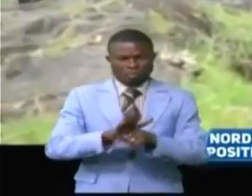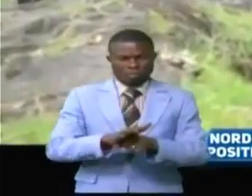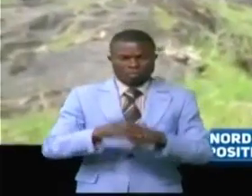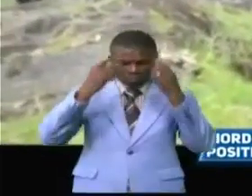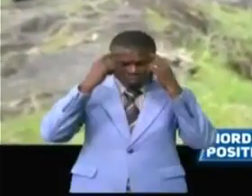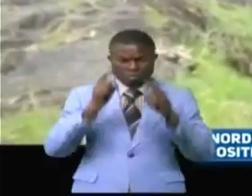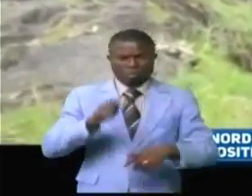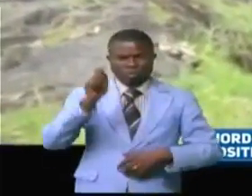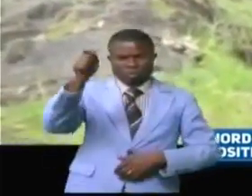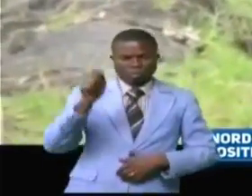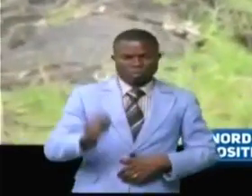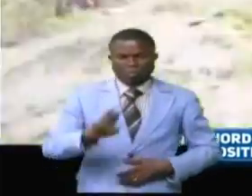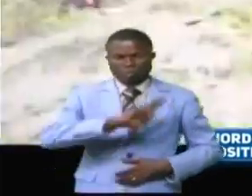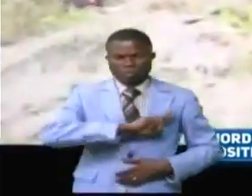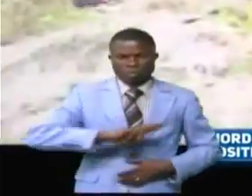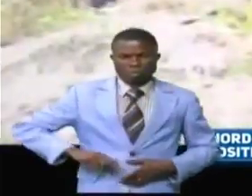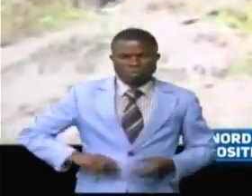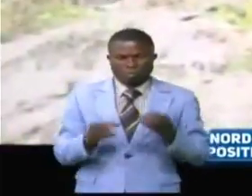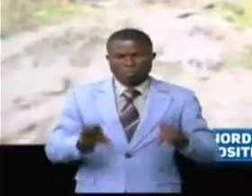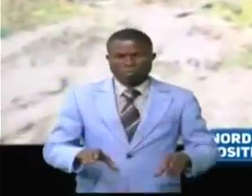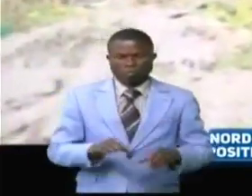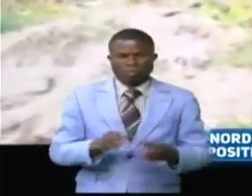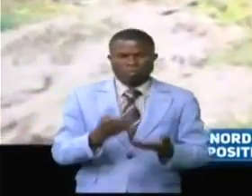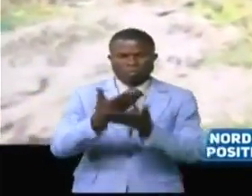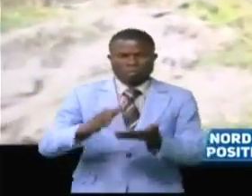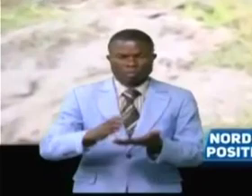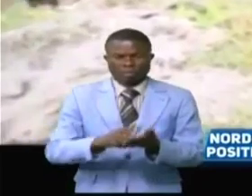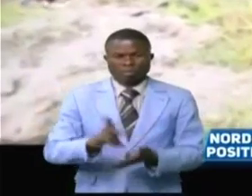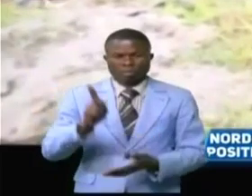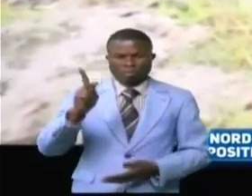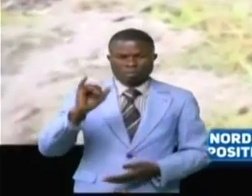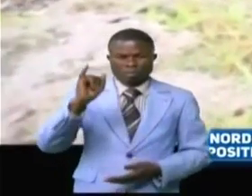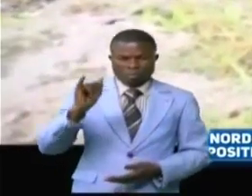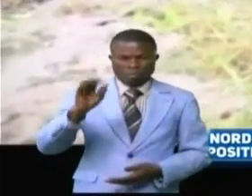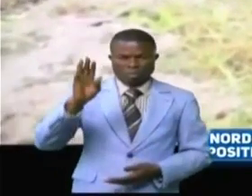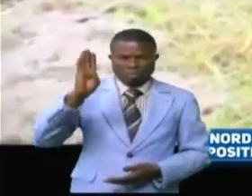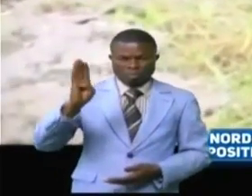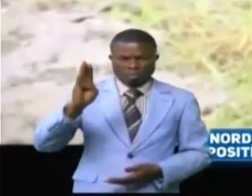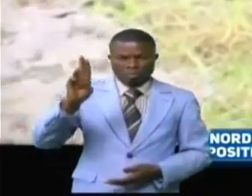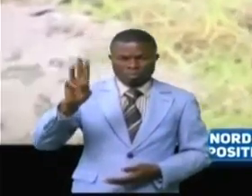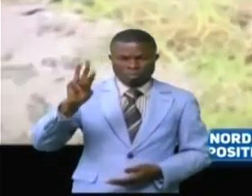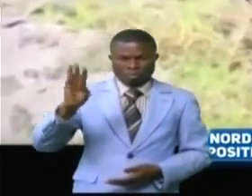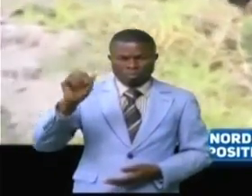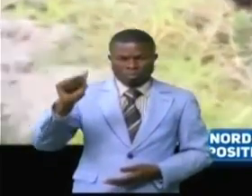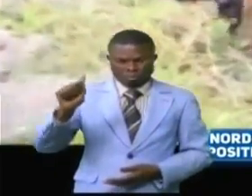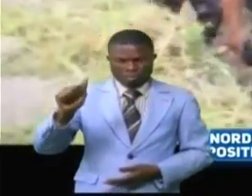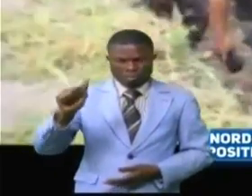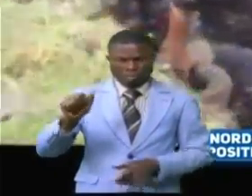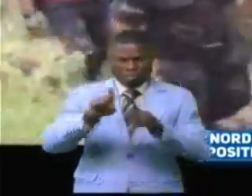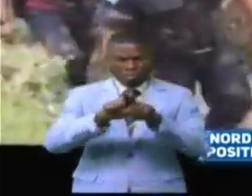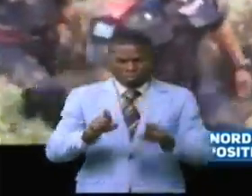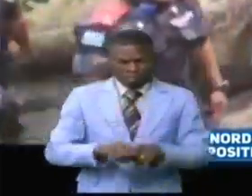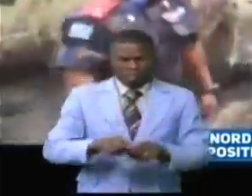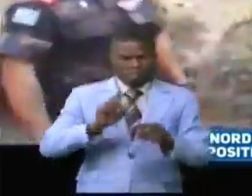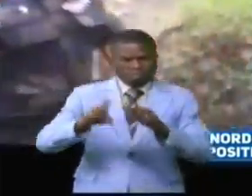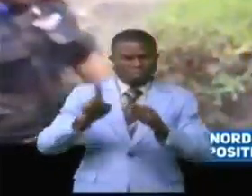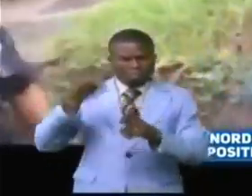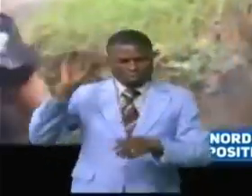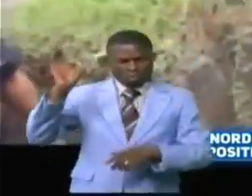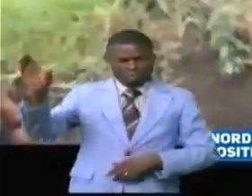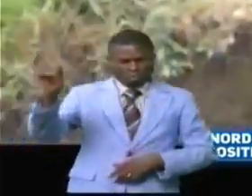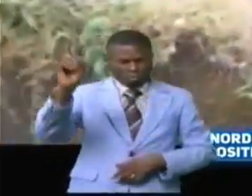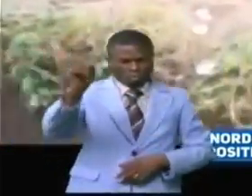des forces armées de la RDC sur l'axe Kibumba. D'abord Kibati à 3 antennes, puis Kanyamaoro,